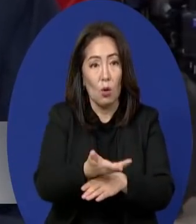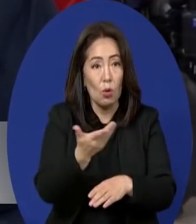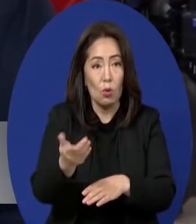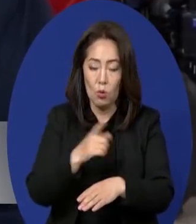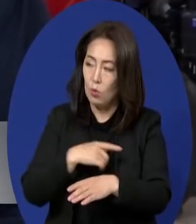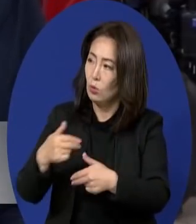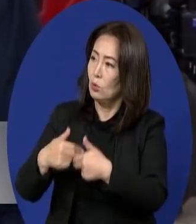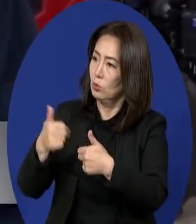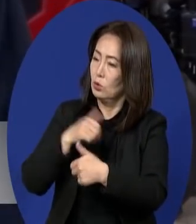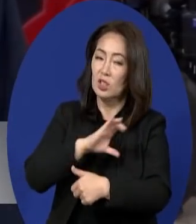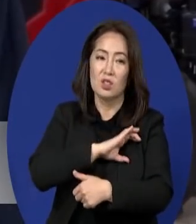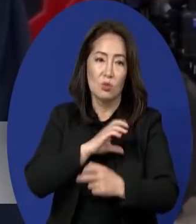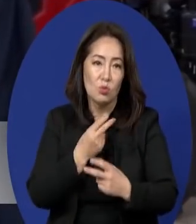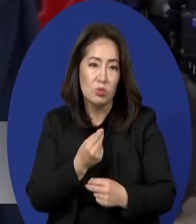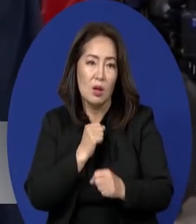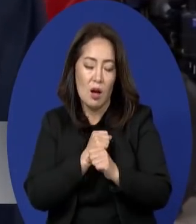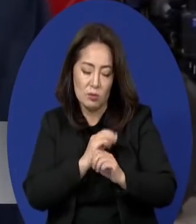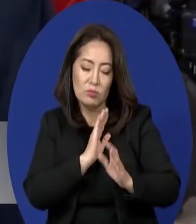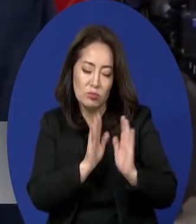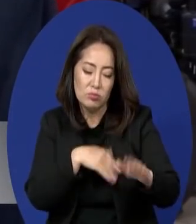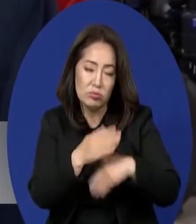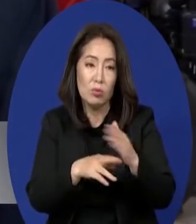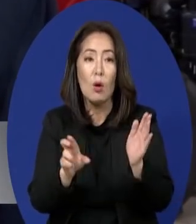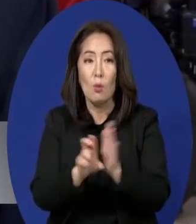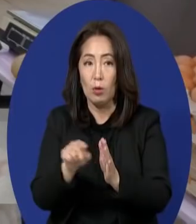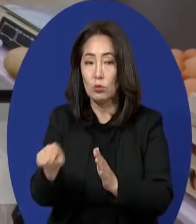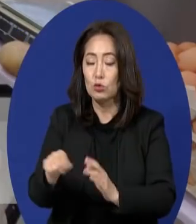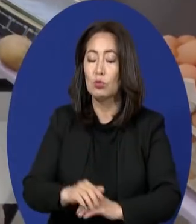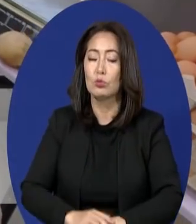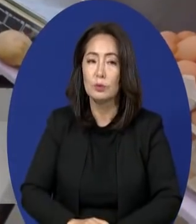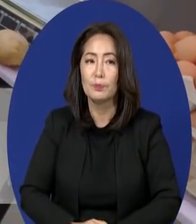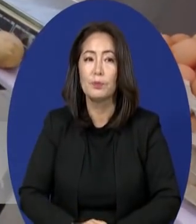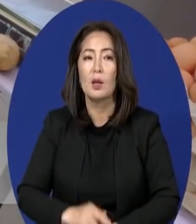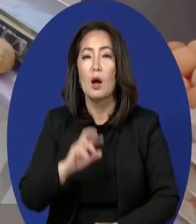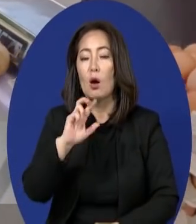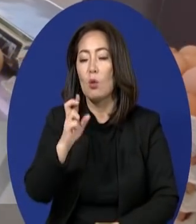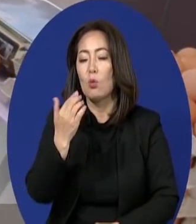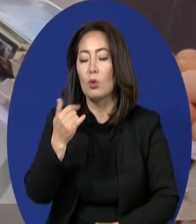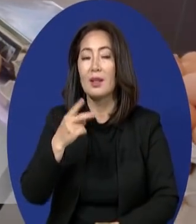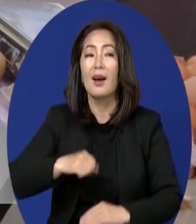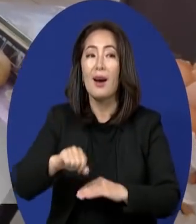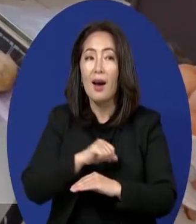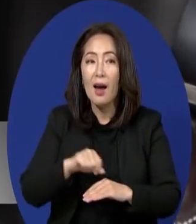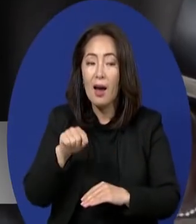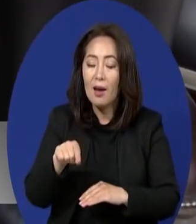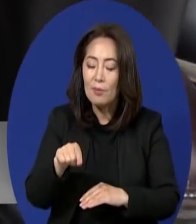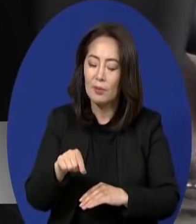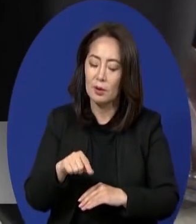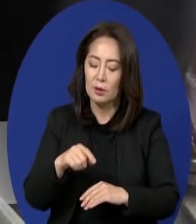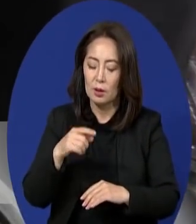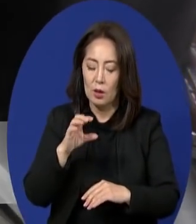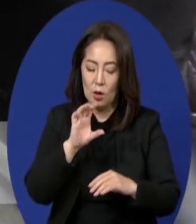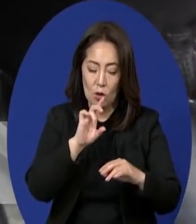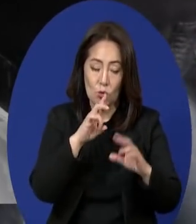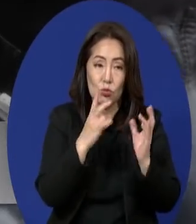одоо өөрөө чин сэтгэлэл тэнд ажиллах боломж л одоо үлдэж байгаа юм л да. Булган аймагт нэмэн өртөг шингээсэн өрхийн үйлдвэрлэгчид малчтын хоршоо